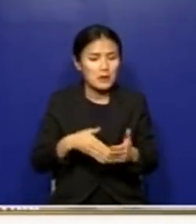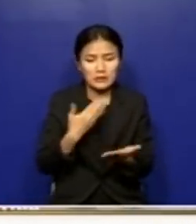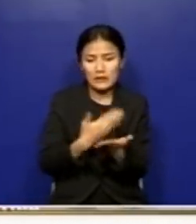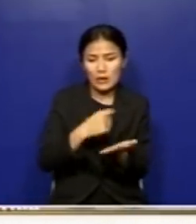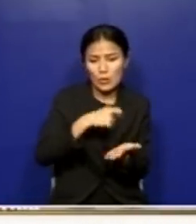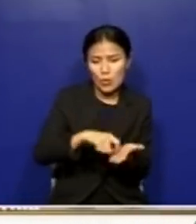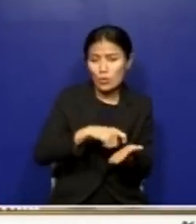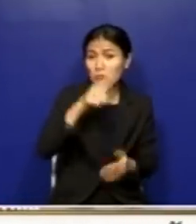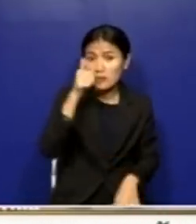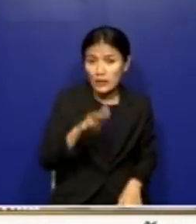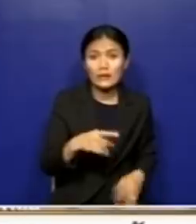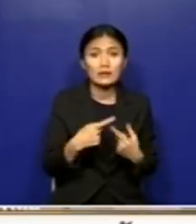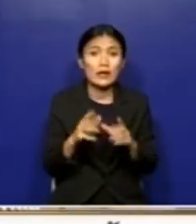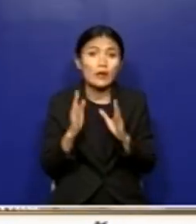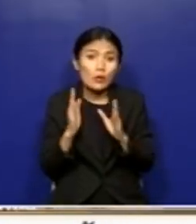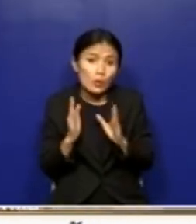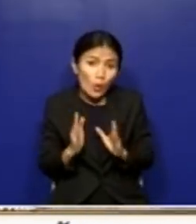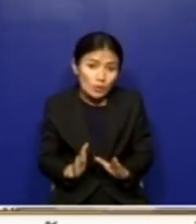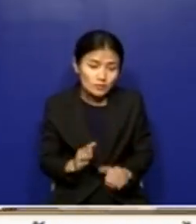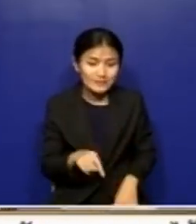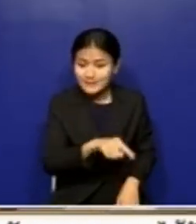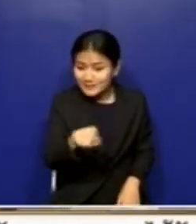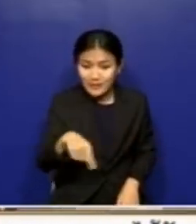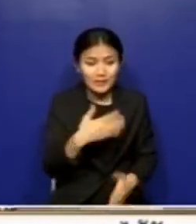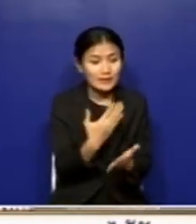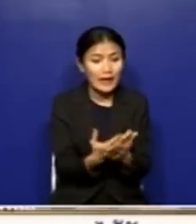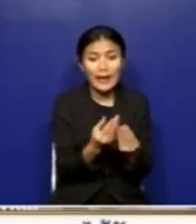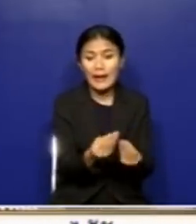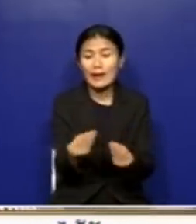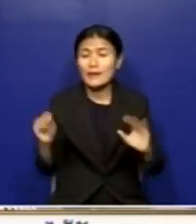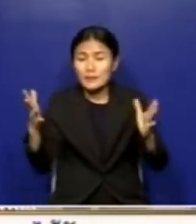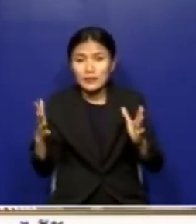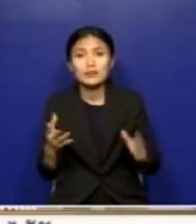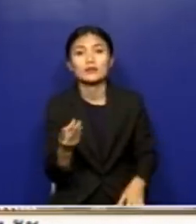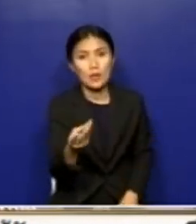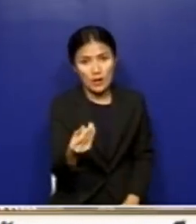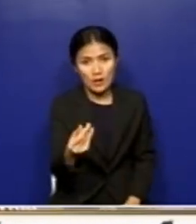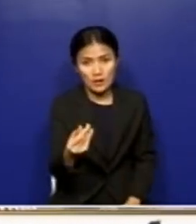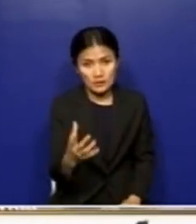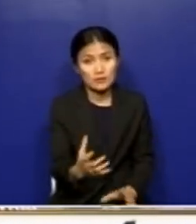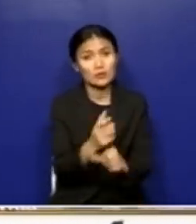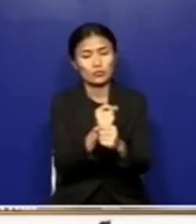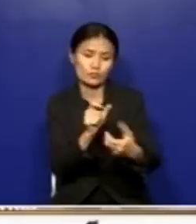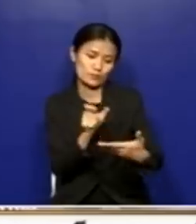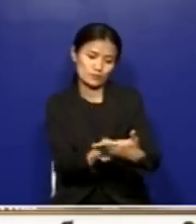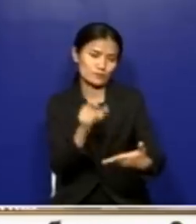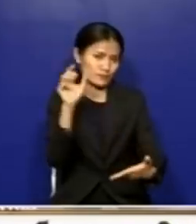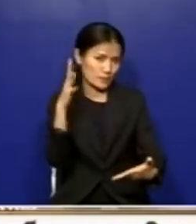แต่จำนวนประชาชนที่ตกล่นบำลยีวๆจากหรฐกับไมได้มีสรุปในรายงานเร่มนี้